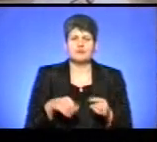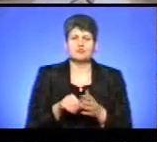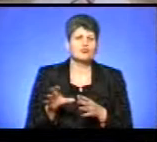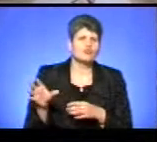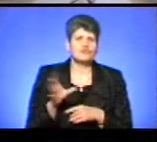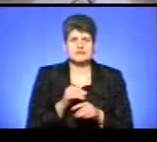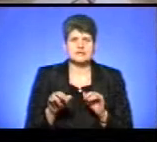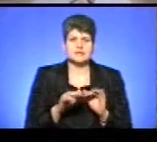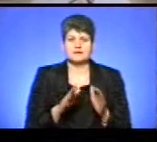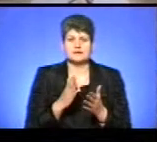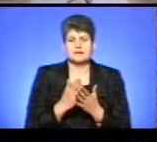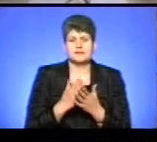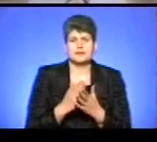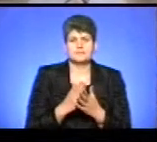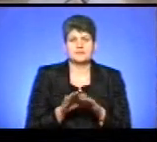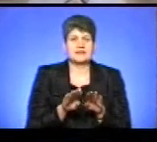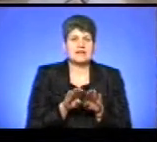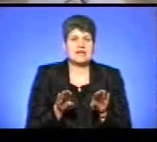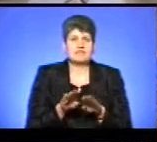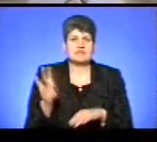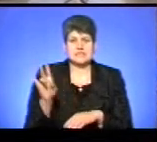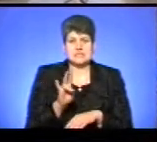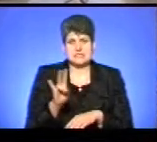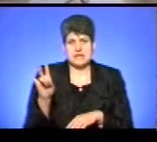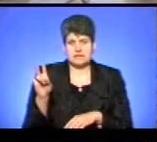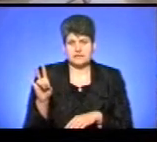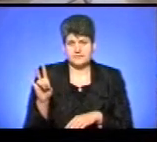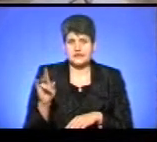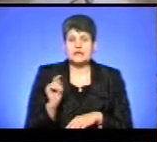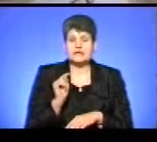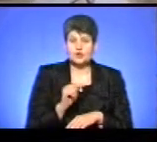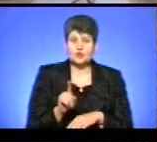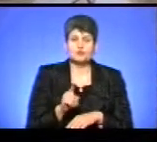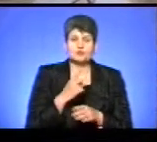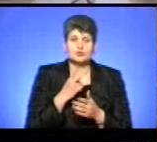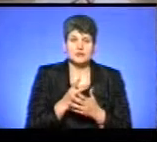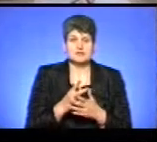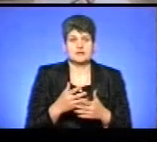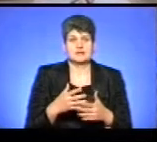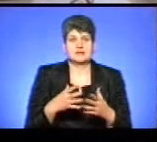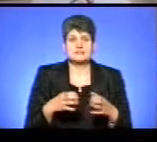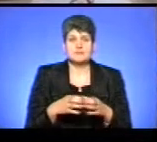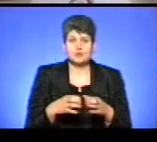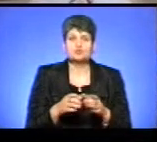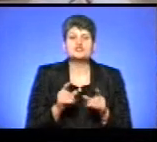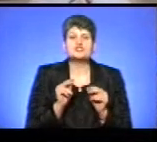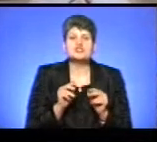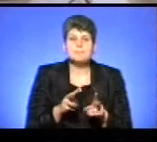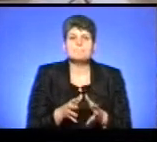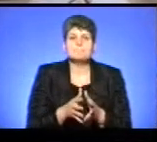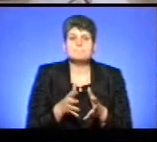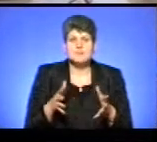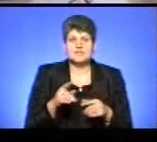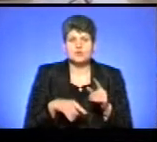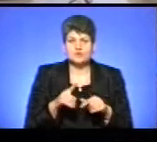які відбуваються десь на рівні церкви, для того, щоб презентувати спільноту, щоб чим більше